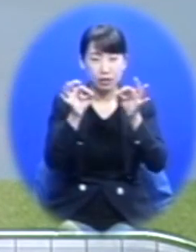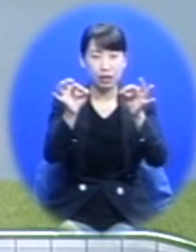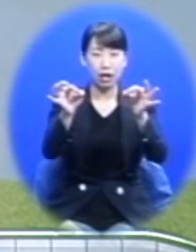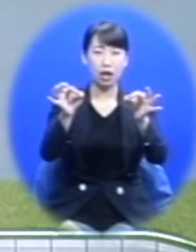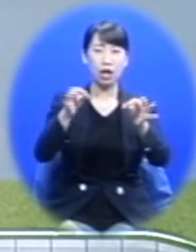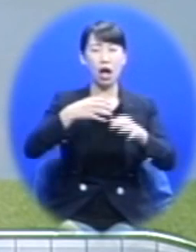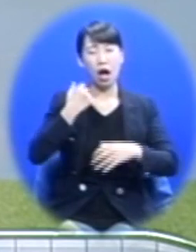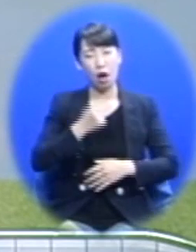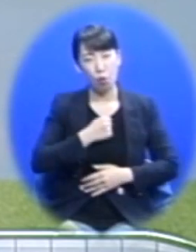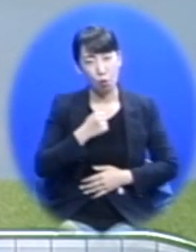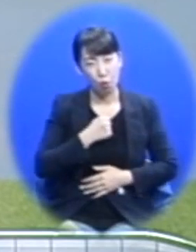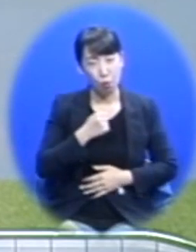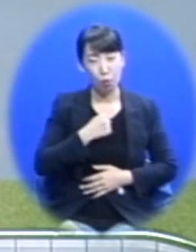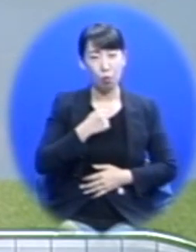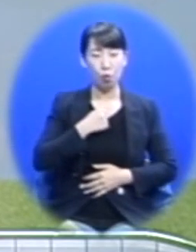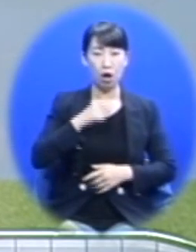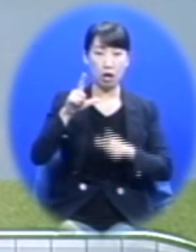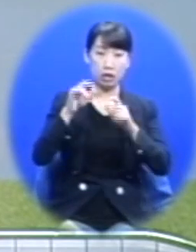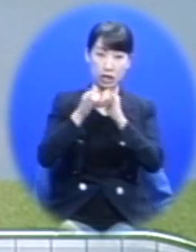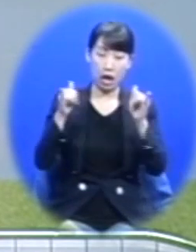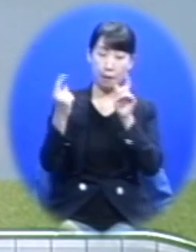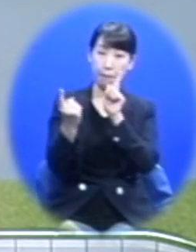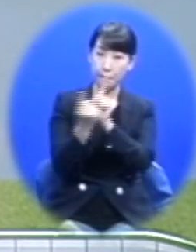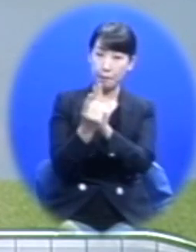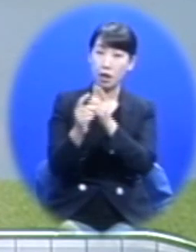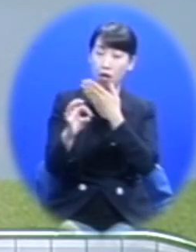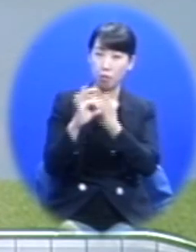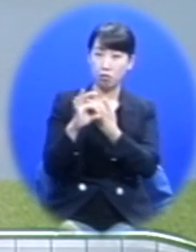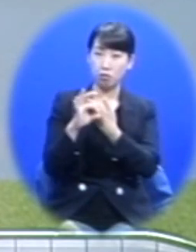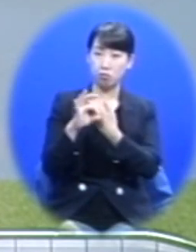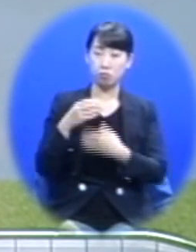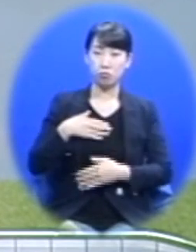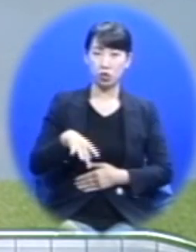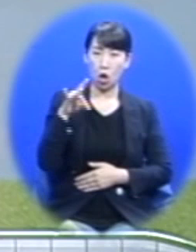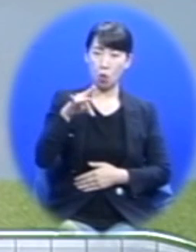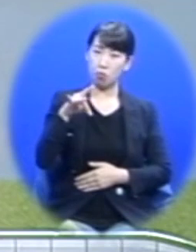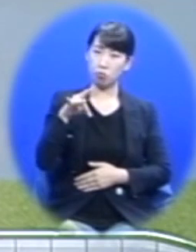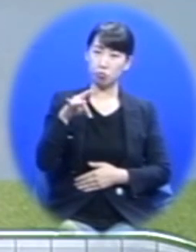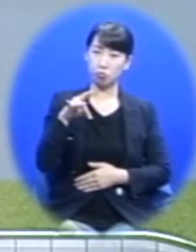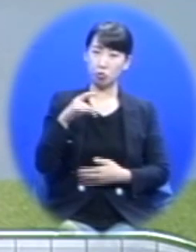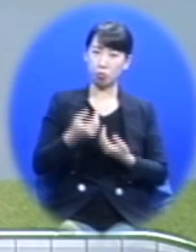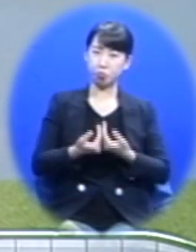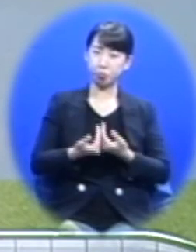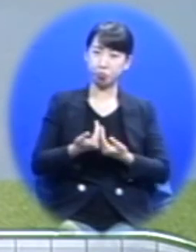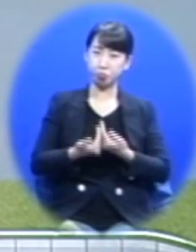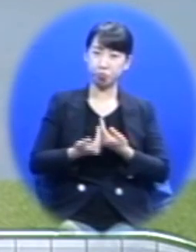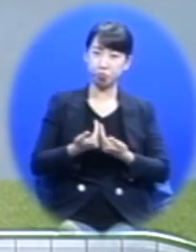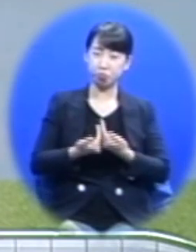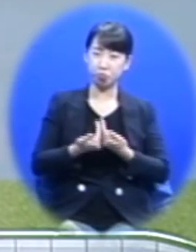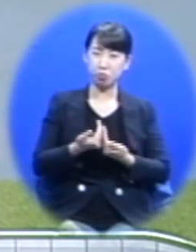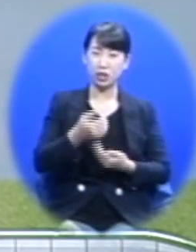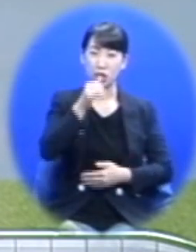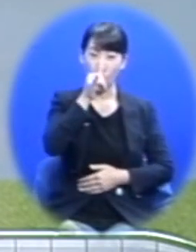지르고 탄식을 하고 그런 분들을 만날 때 처음에는 좀 마음에 불편해지게 되기